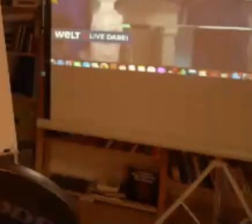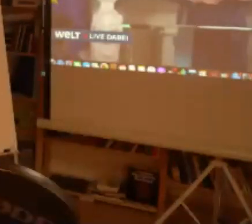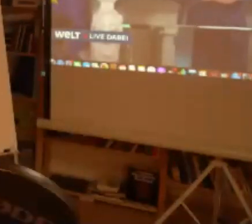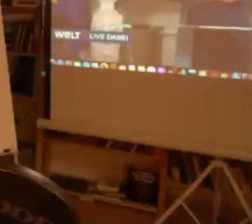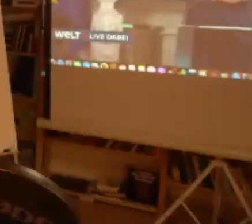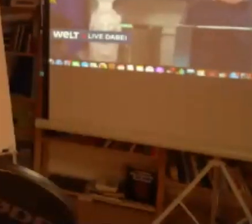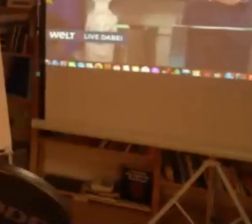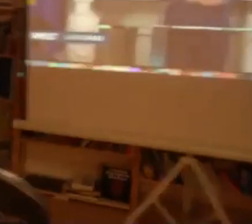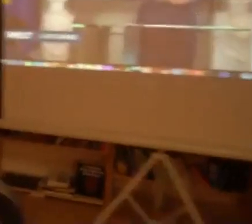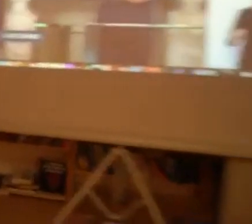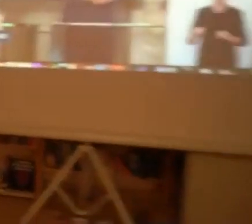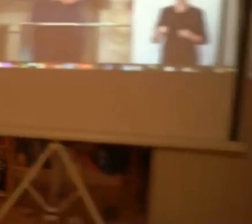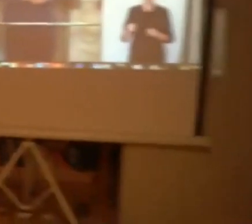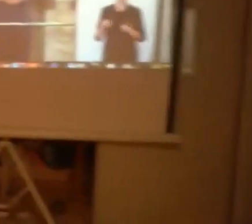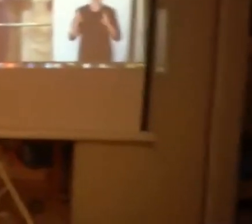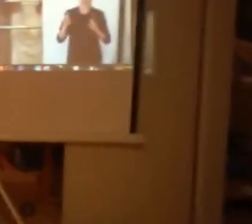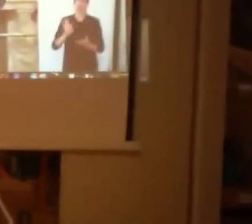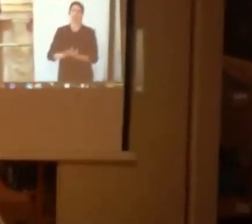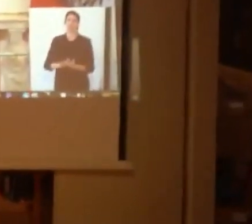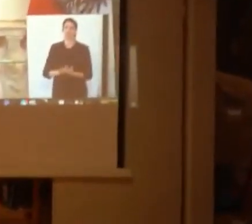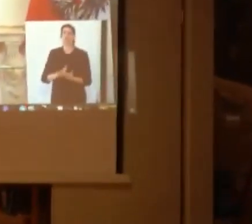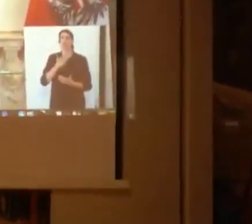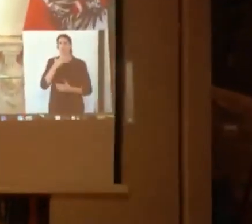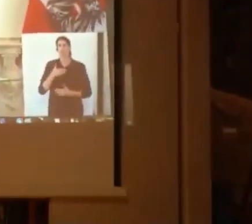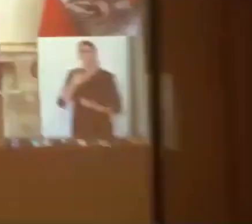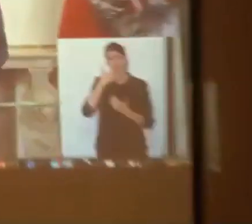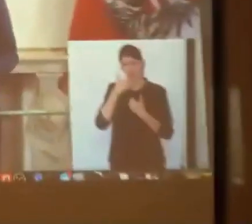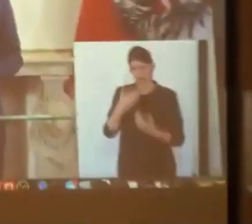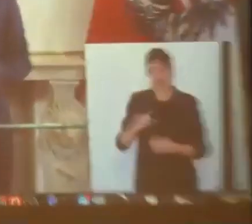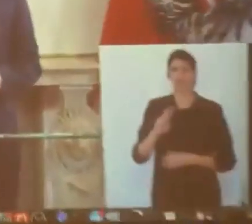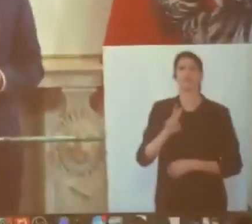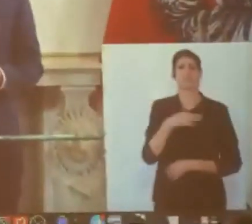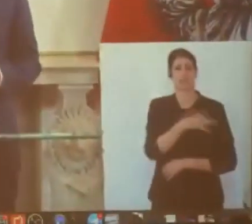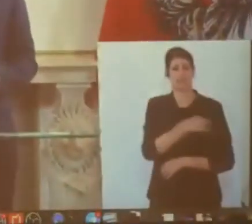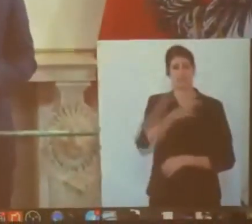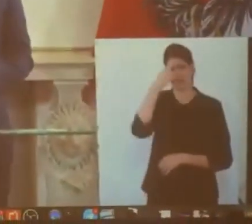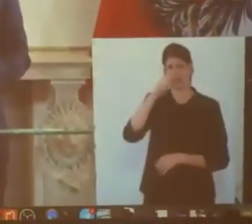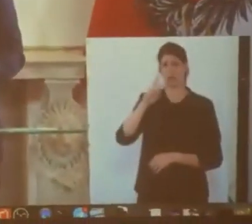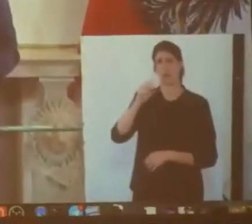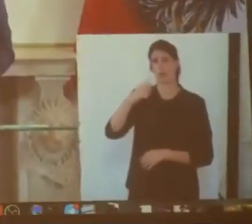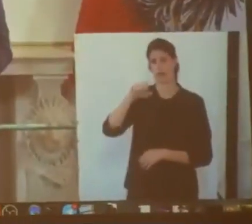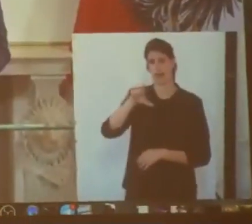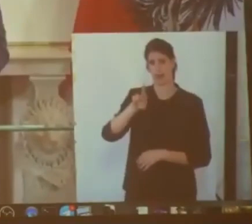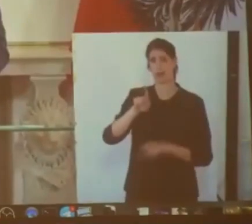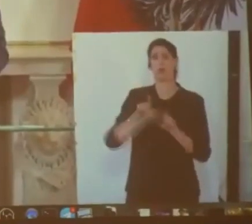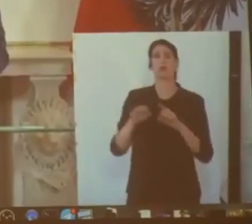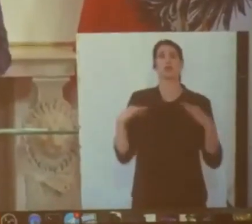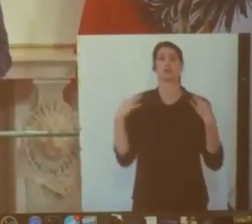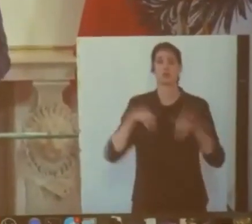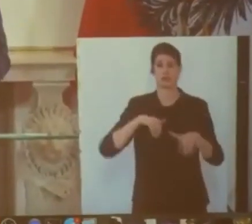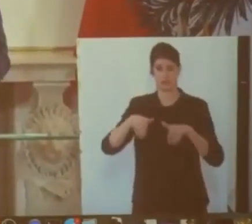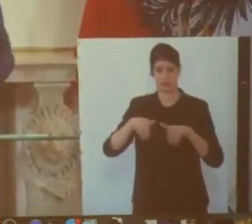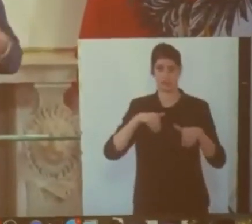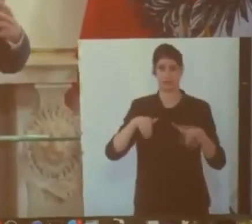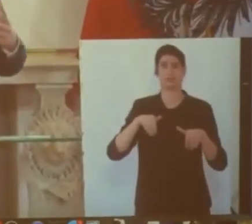Ich möchte mich an dieser Stelle ausdrücklich bei Vizekanzler Werner Kogler, Gesundheitsminister Rudolf Anschober und Innenminister Karl